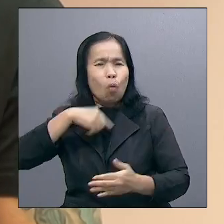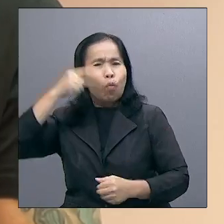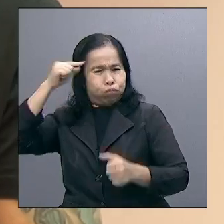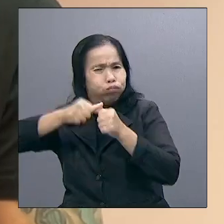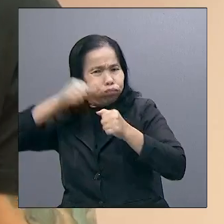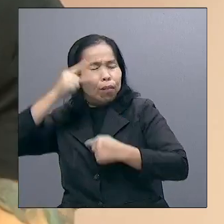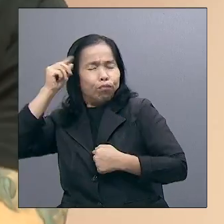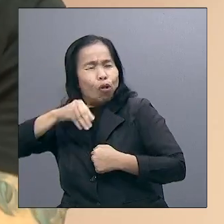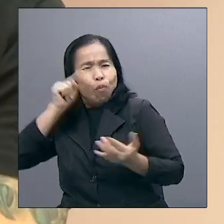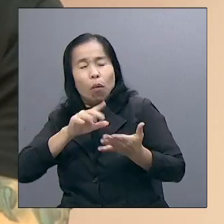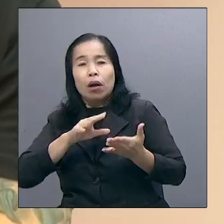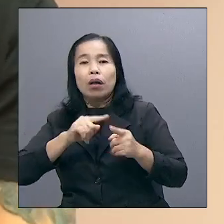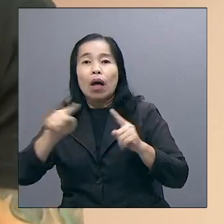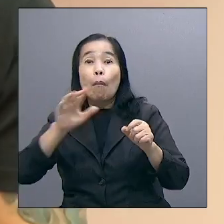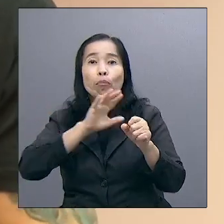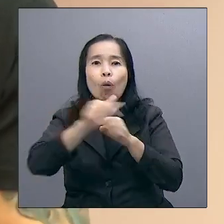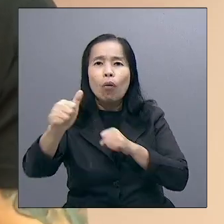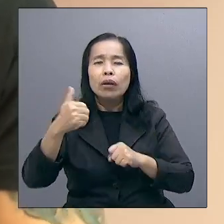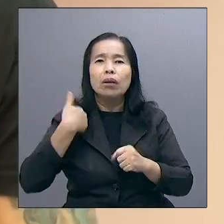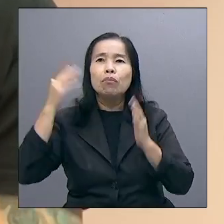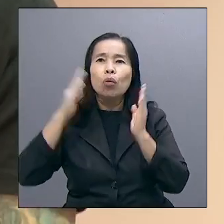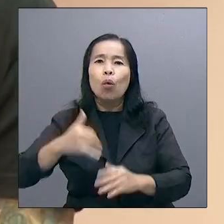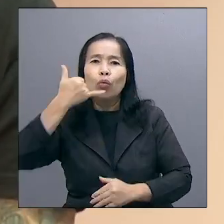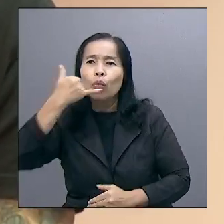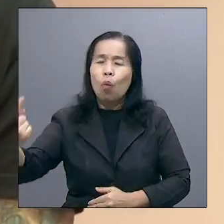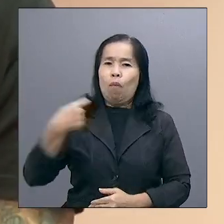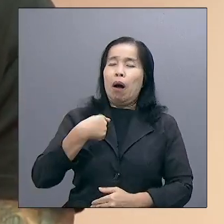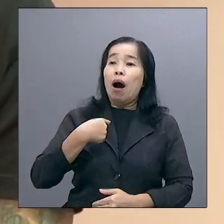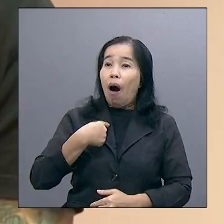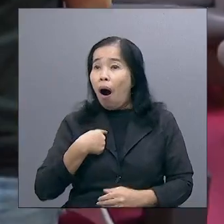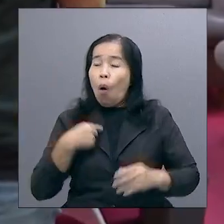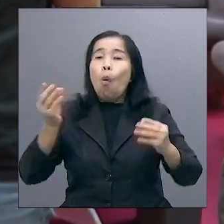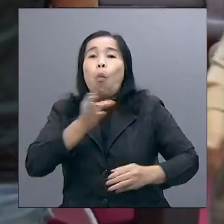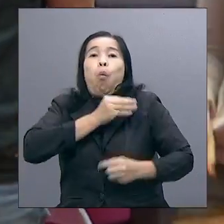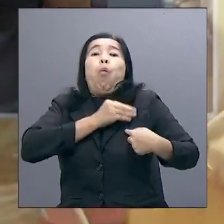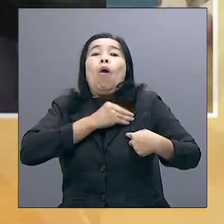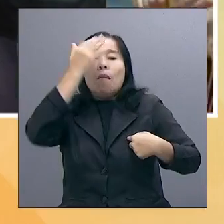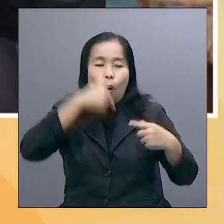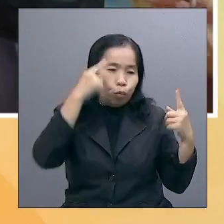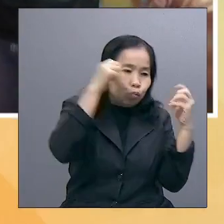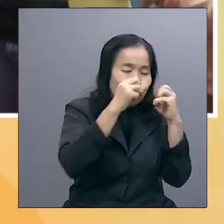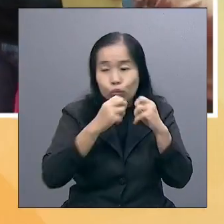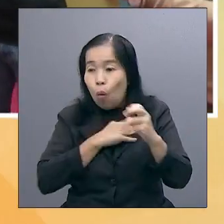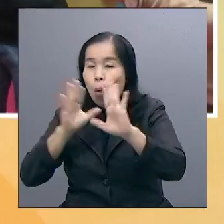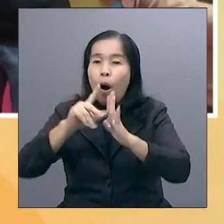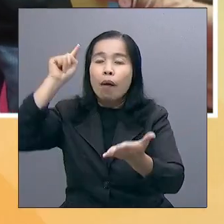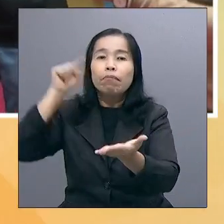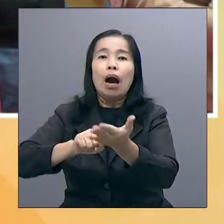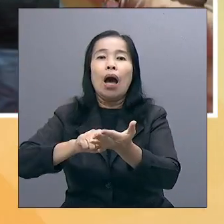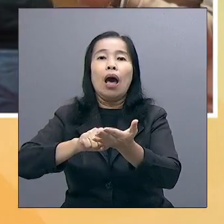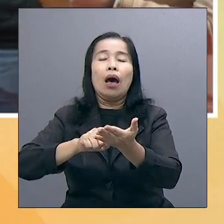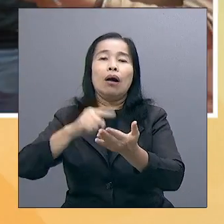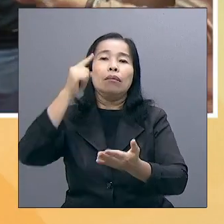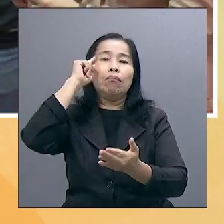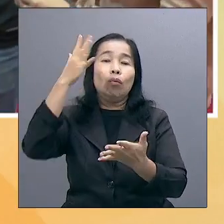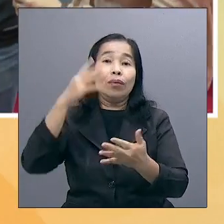เช่นทางอนเตอนทางอะไร ซึมัทีเราไม่สามาถจะเข้าถึงในส่วตรงนั้นได้นอกเหืจากคุนนยังมีผู้สายอ